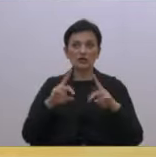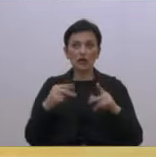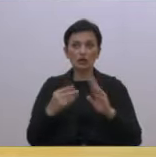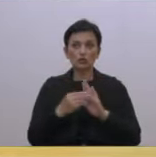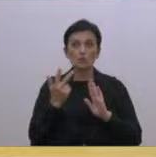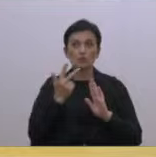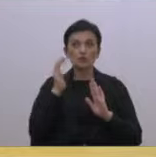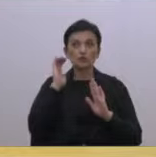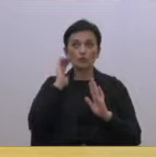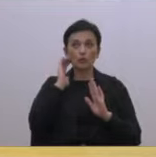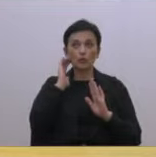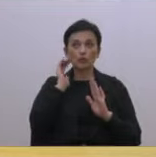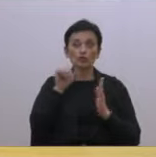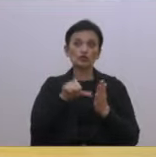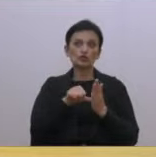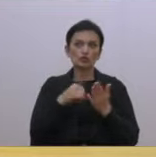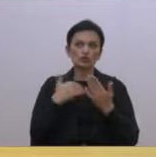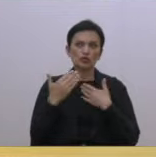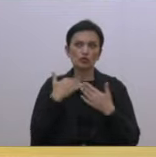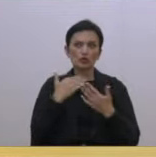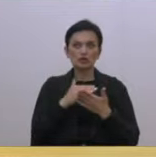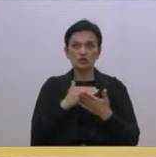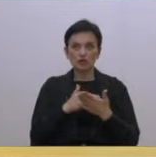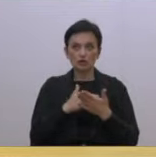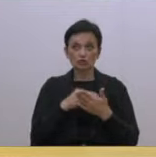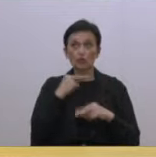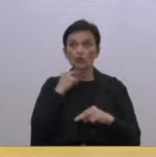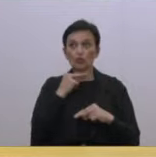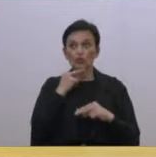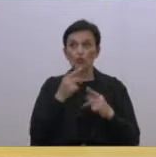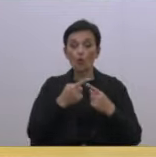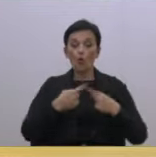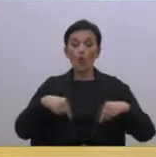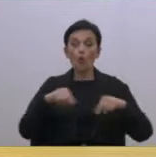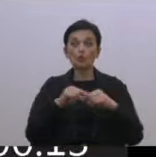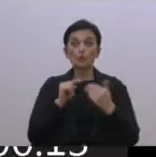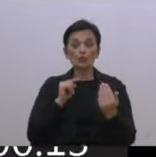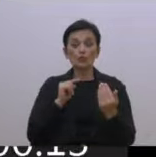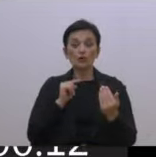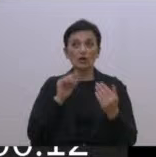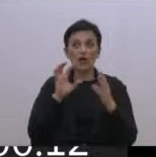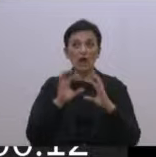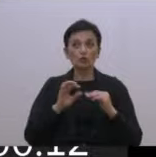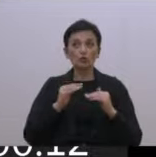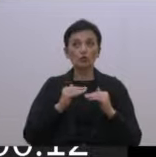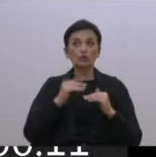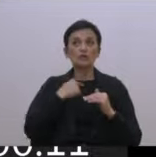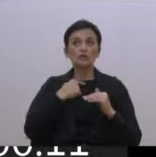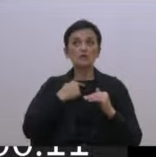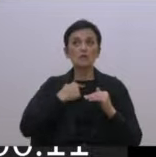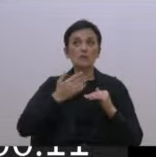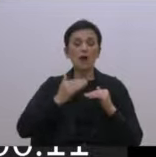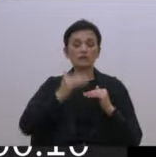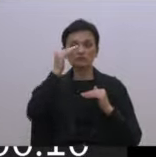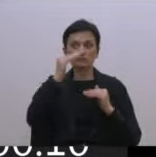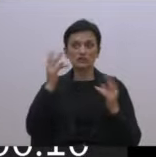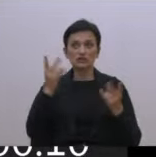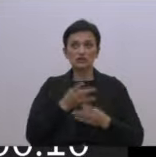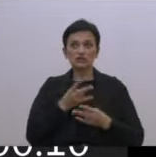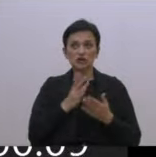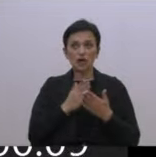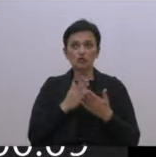მესამე მოსმენით თხო ჩართოთ კენჭისყრის რეჟიმში. ყურადღება, ორგანული კანონი არის, მაღალი კვორუმი არის საჭირო.